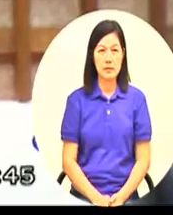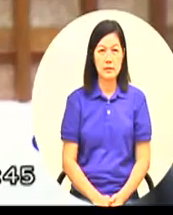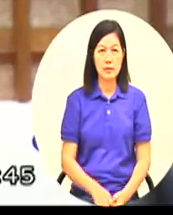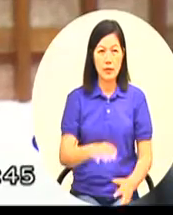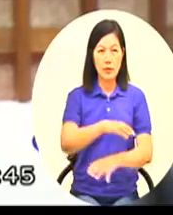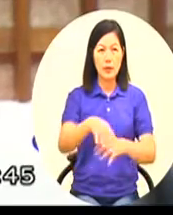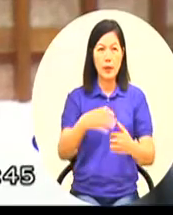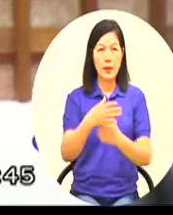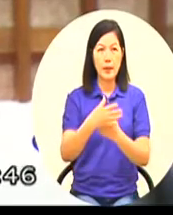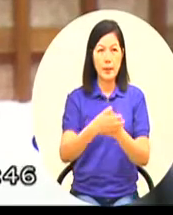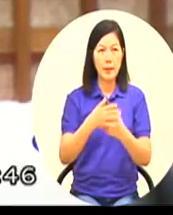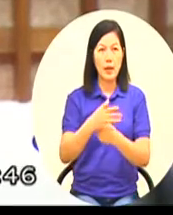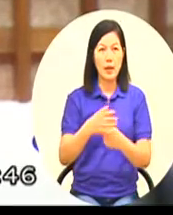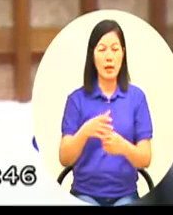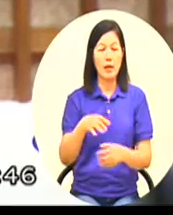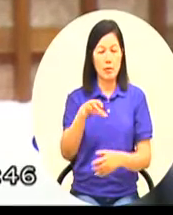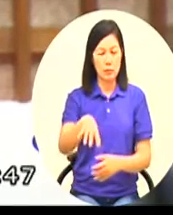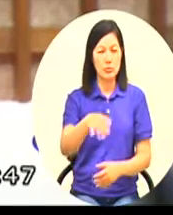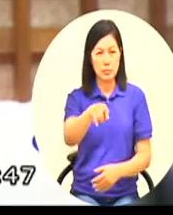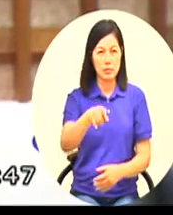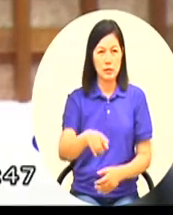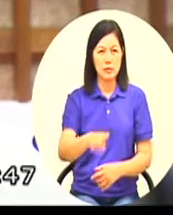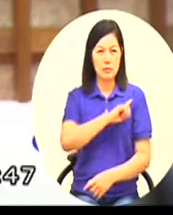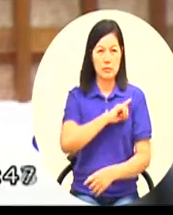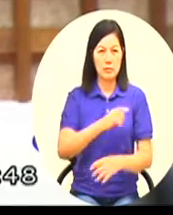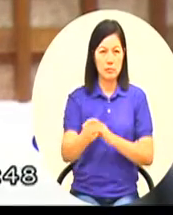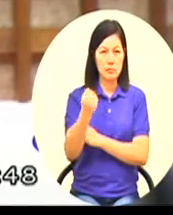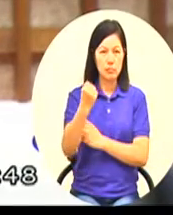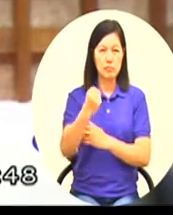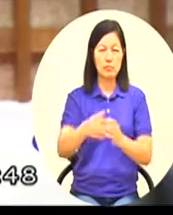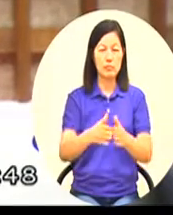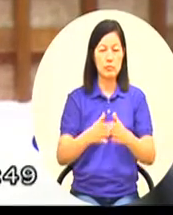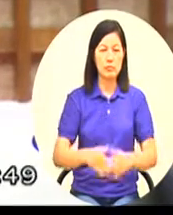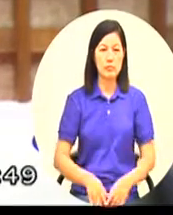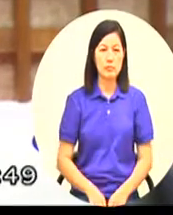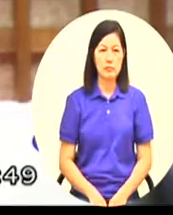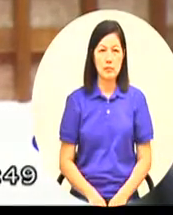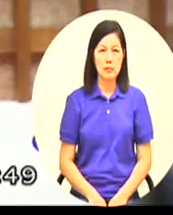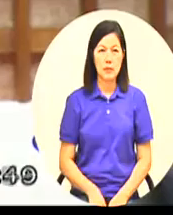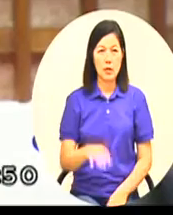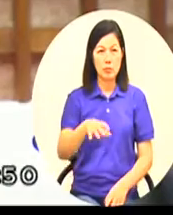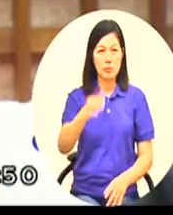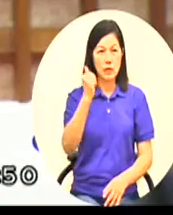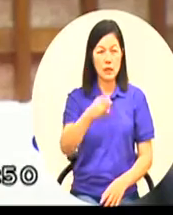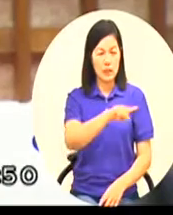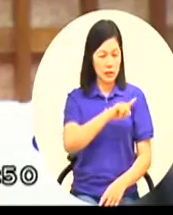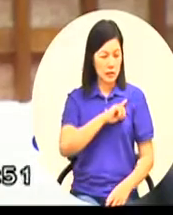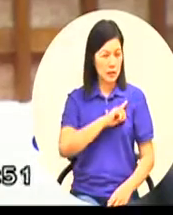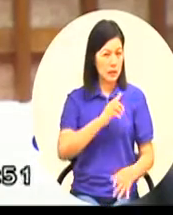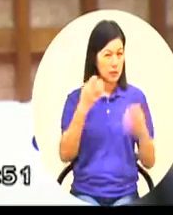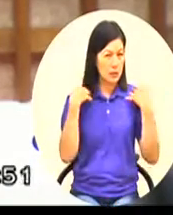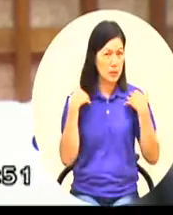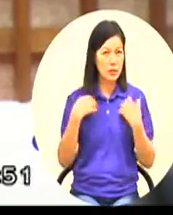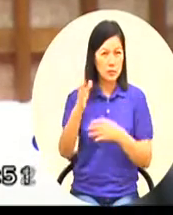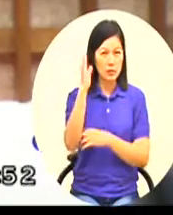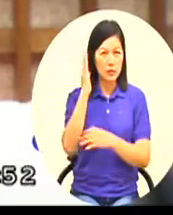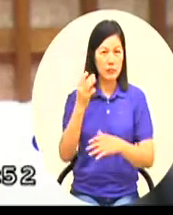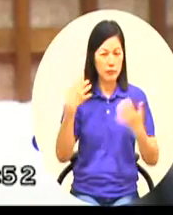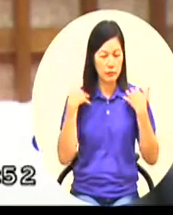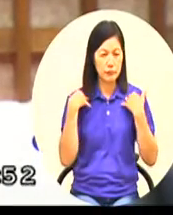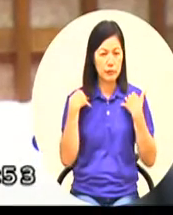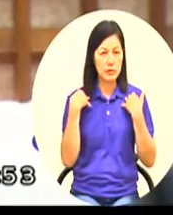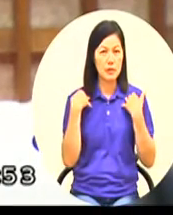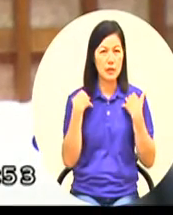局你要再加把劲了，局长， 是 这个是你的承担，你的责任了，也是政府的承担跟责